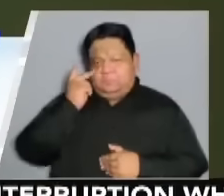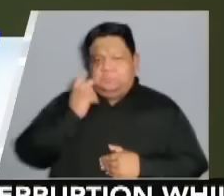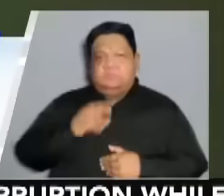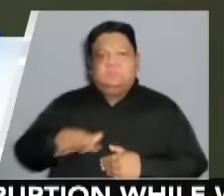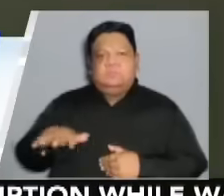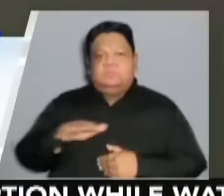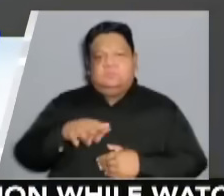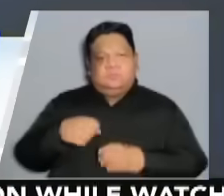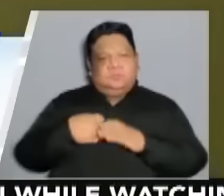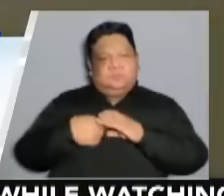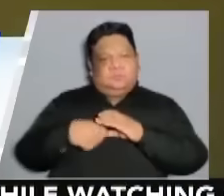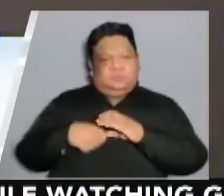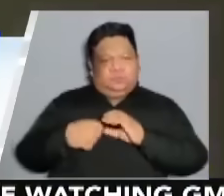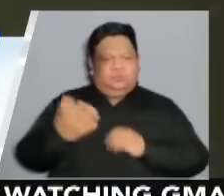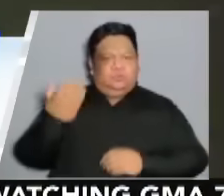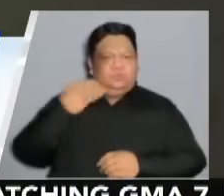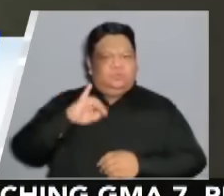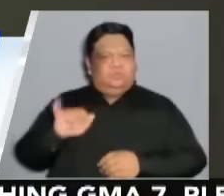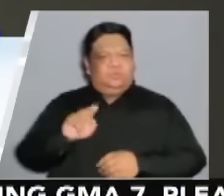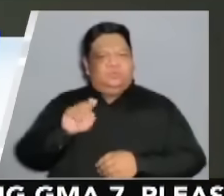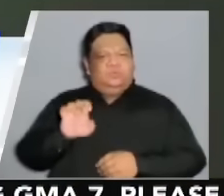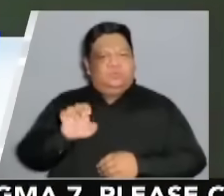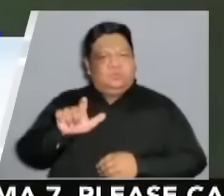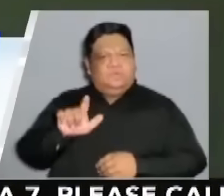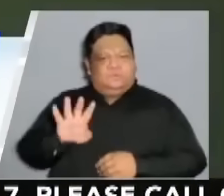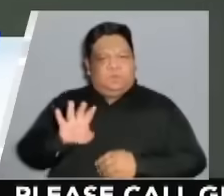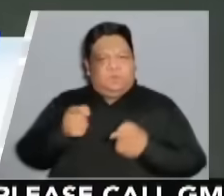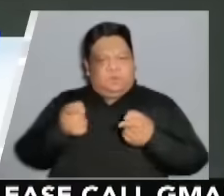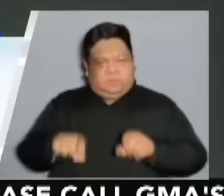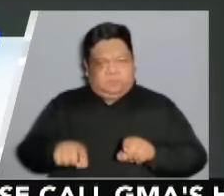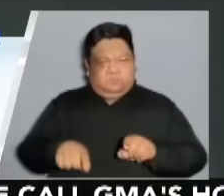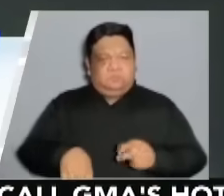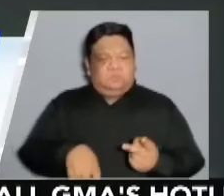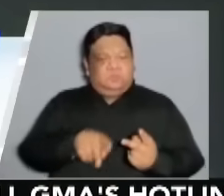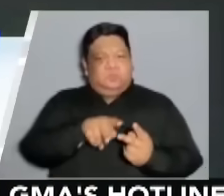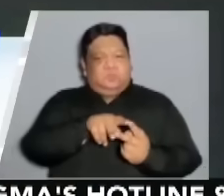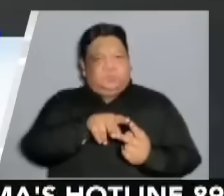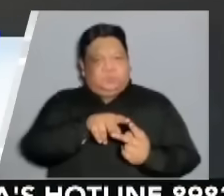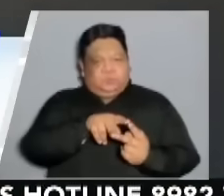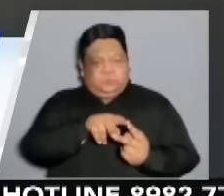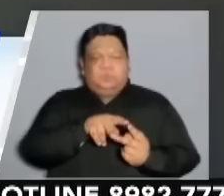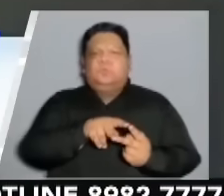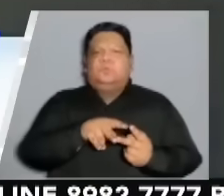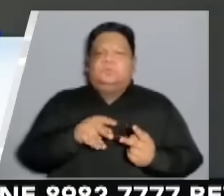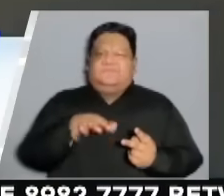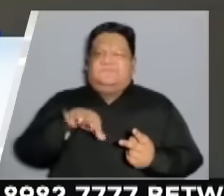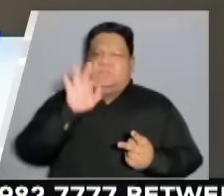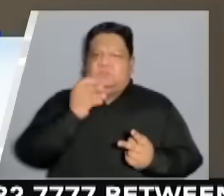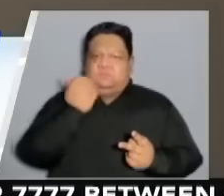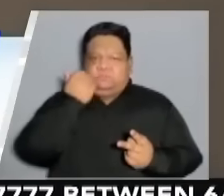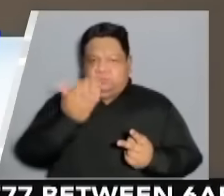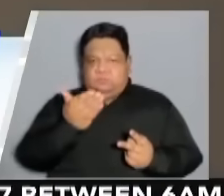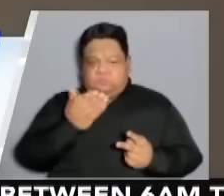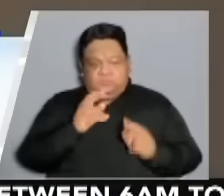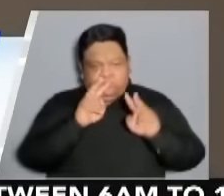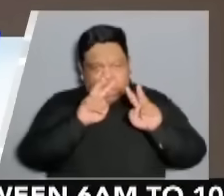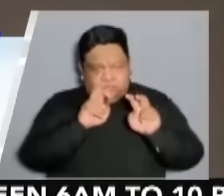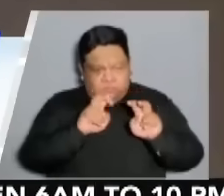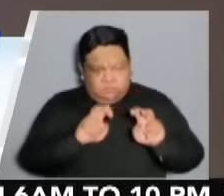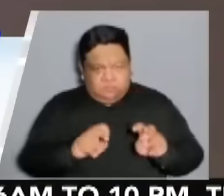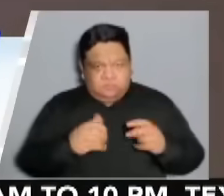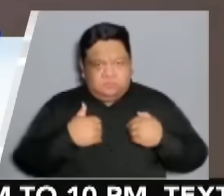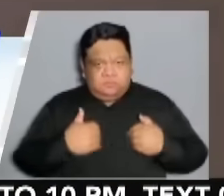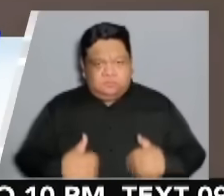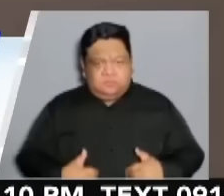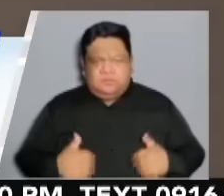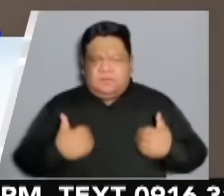24. Nakabalot sa kumot at umano'y inilaglag sa bangin. Batay sa autopsy, walang nakitang malalang sugat o tama ng bala